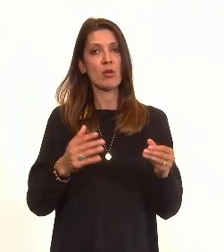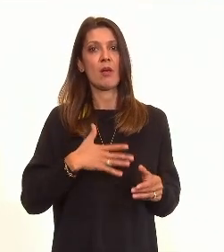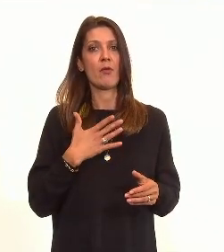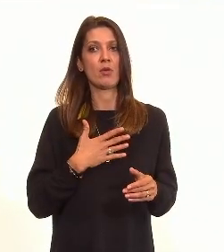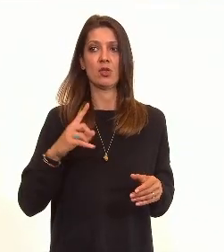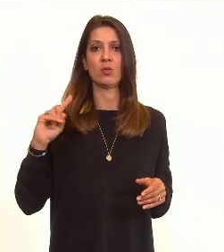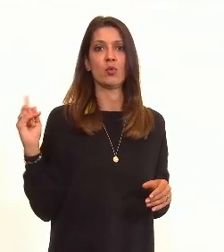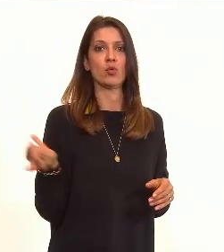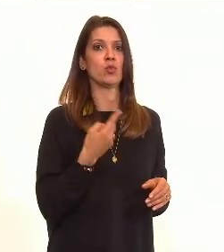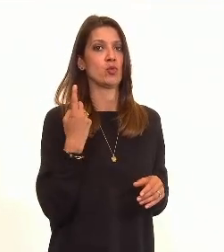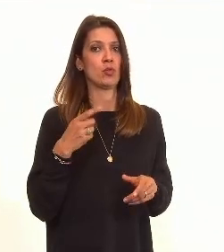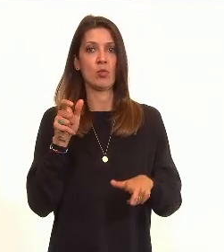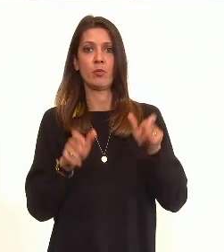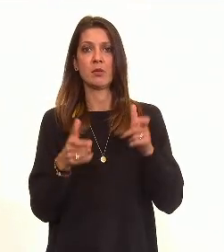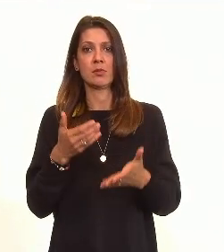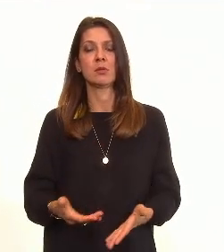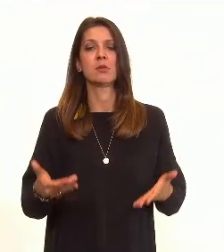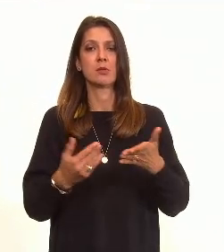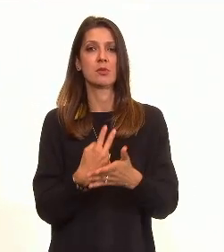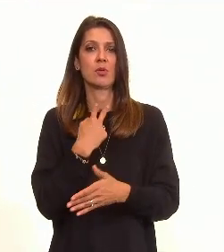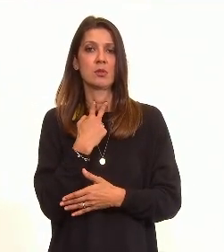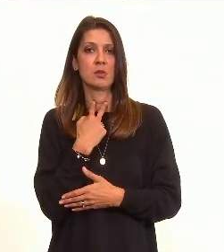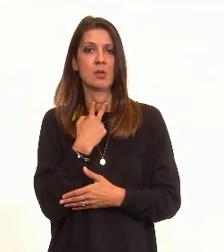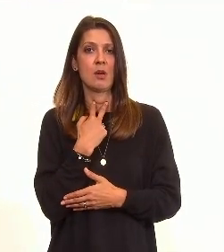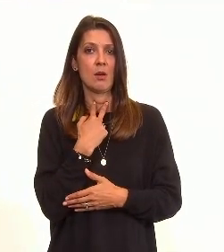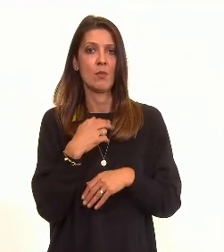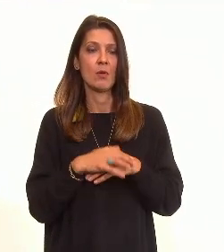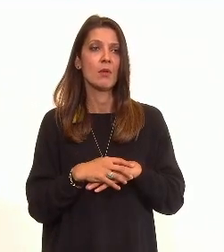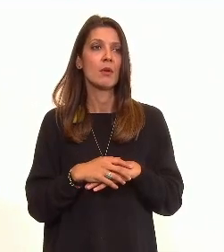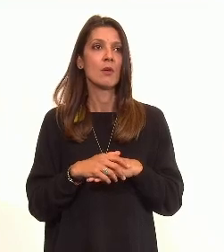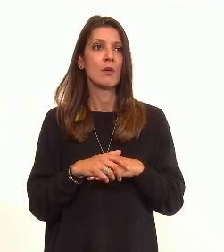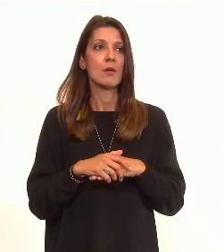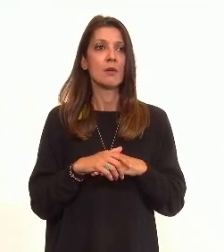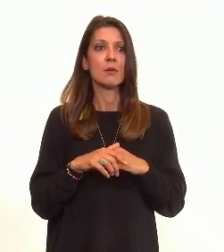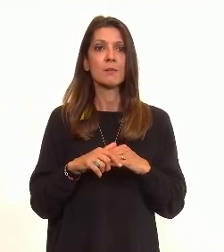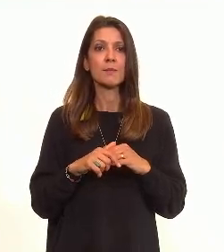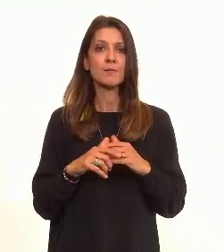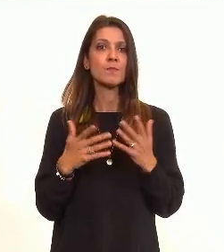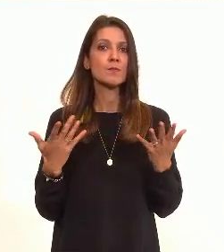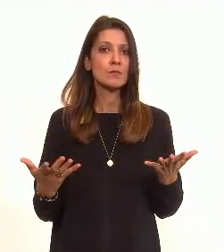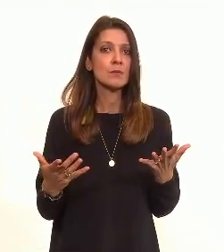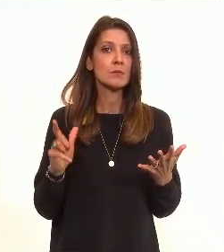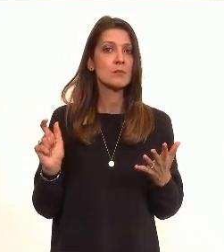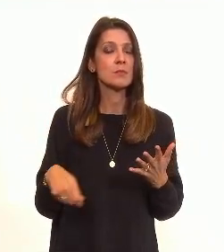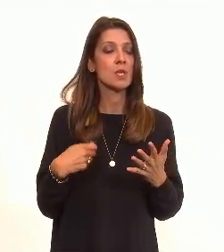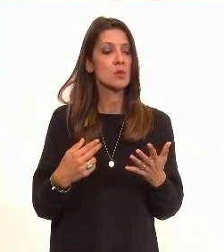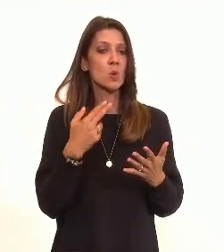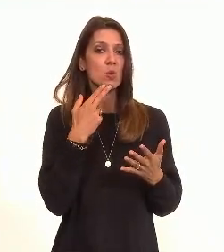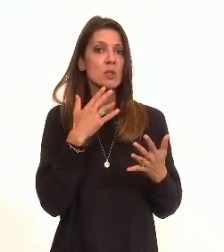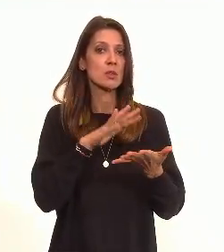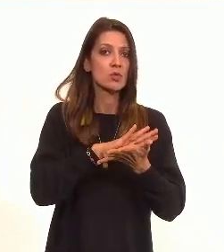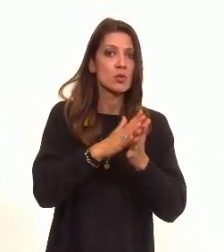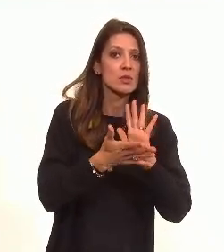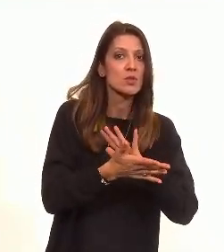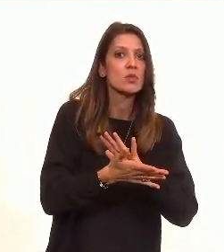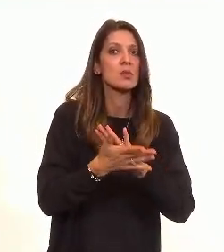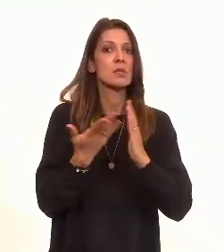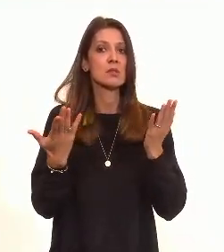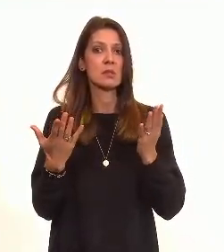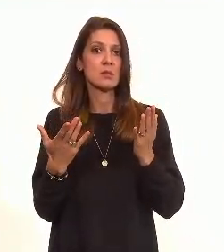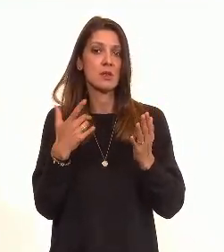personnes souhaitaient. Et jusqu'à la fin de la chaîne, on a testé ensemble le jeu finalisé et surtout avec